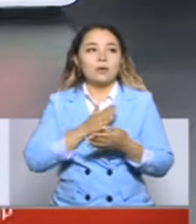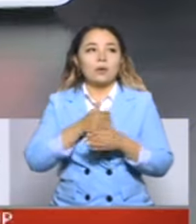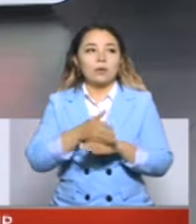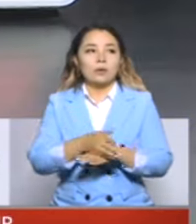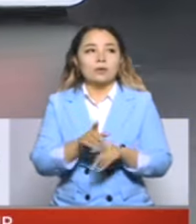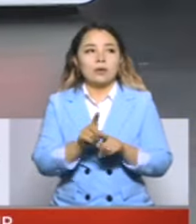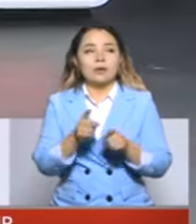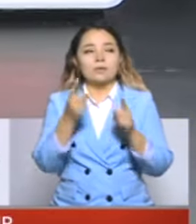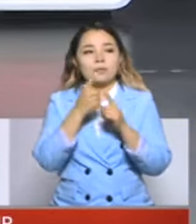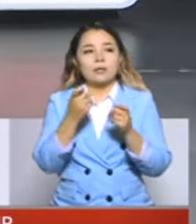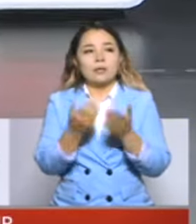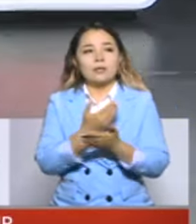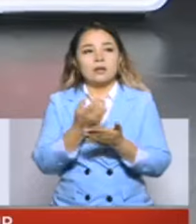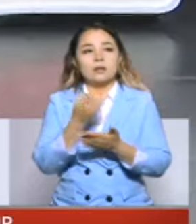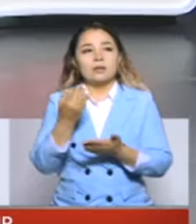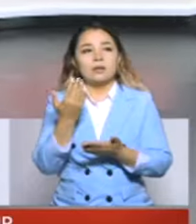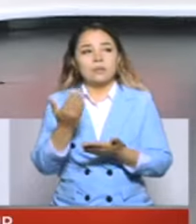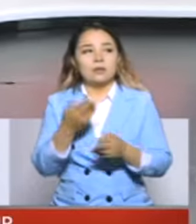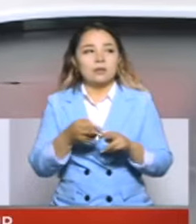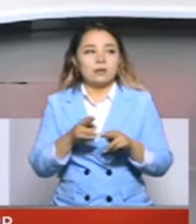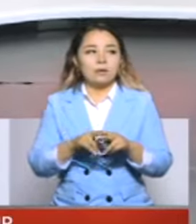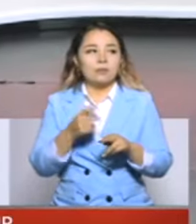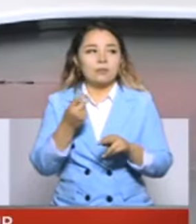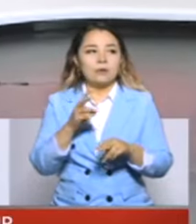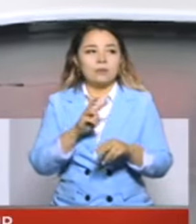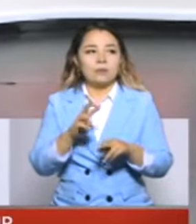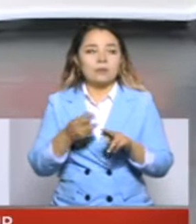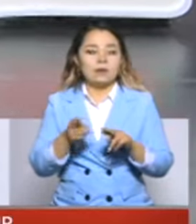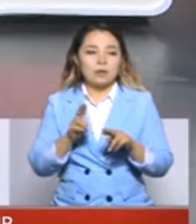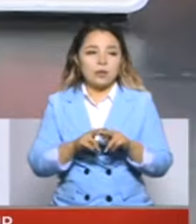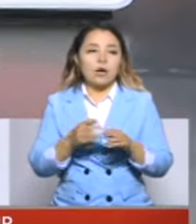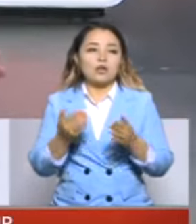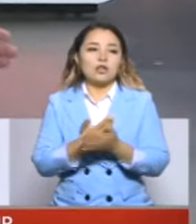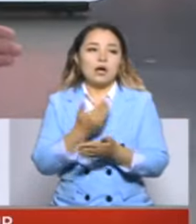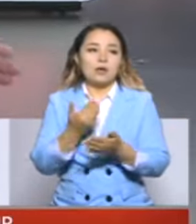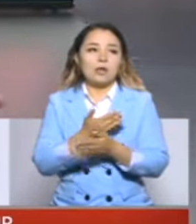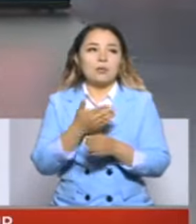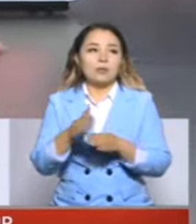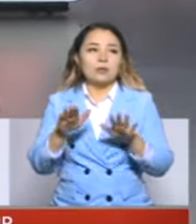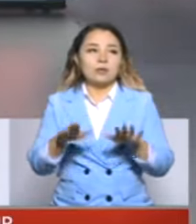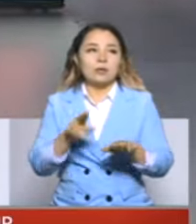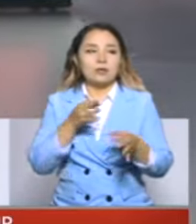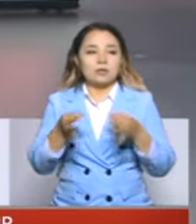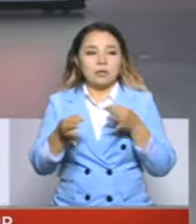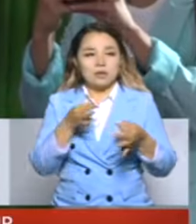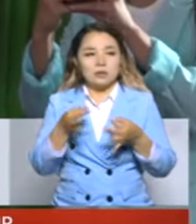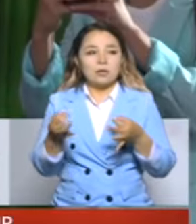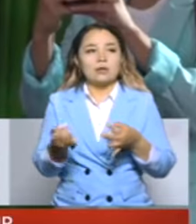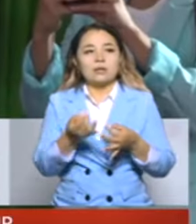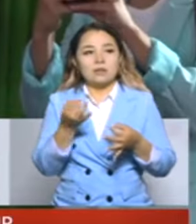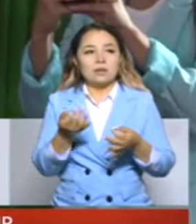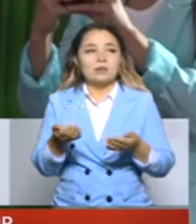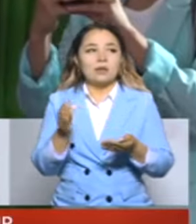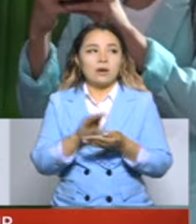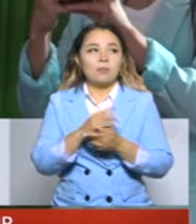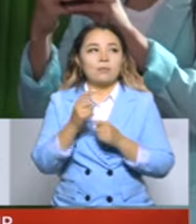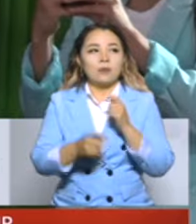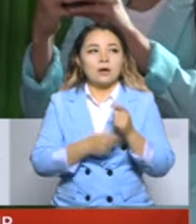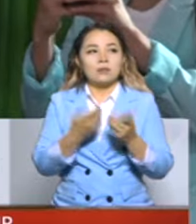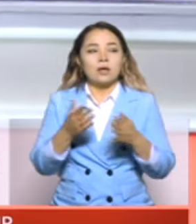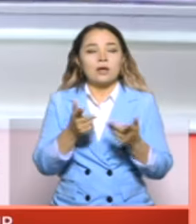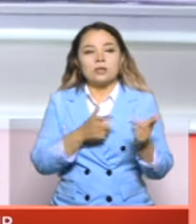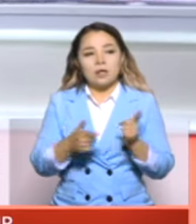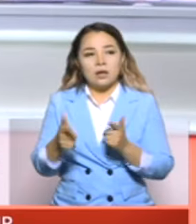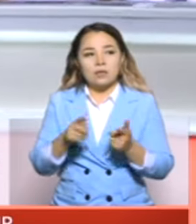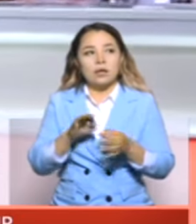қонақтарымыз ақпараттың студиясында, олар осыдан бірер сәт бұрын жаңалықтар бөлімінің қызметкерлерімен сөйлесіп, материалдардың қалай